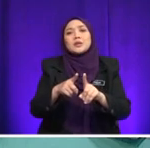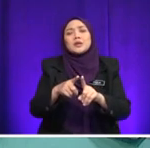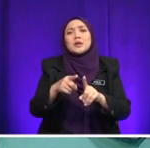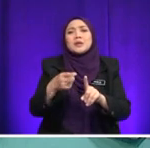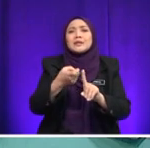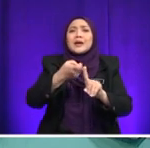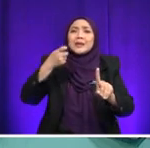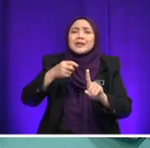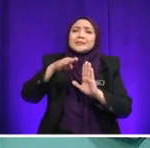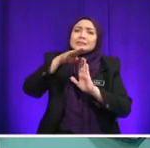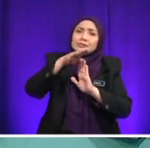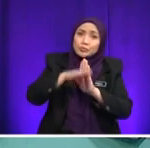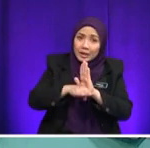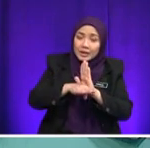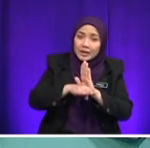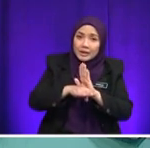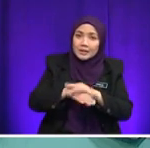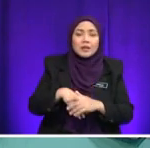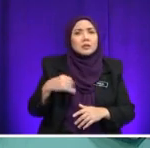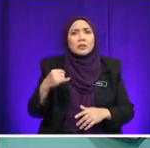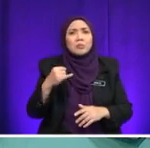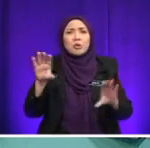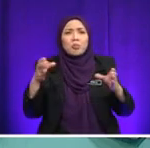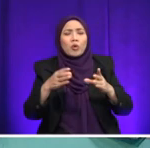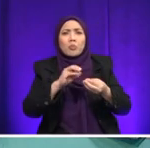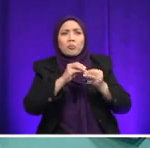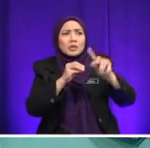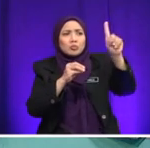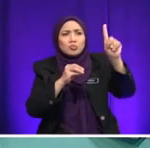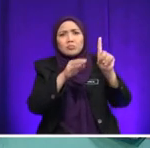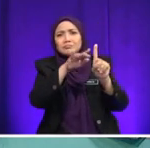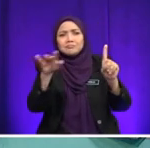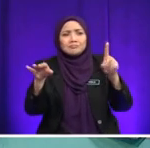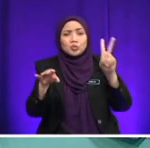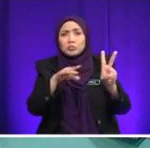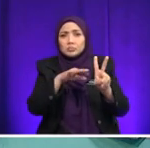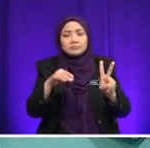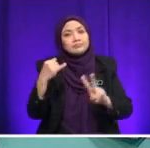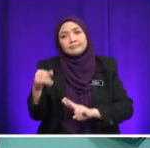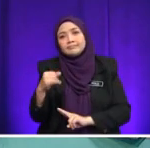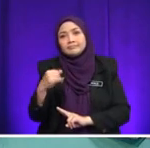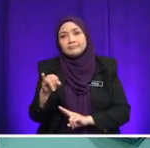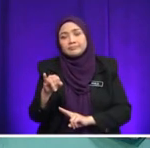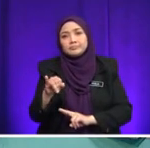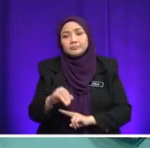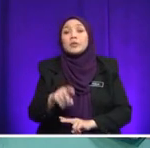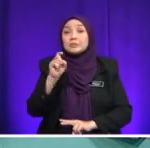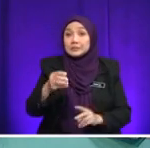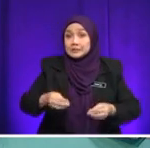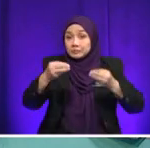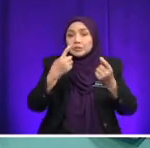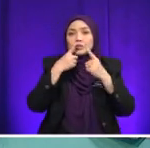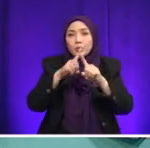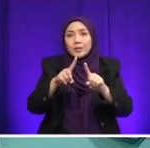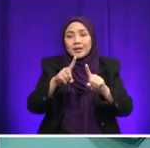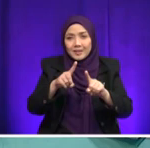dengan dalam bentuk yang tidak dibenarkan Oke kita di soal dalam bentuk ayat lengkap ese maka kita mesti memberi jawaban dalam bentuk